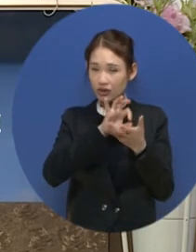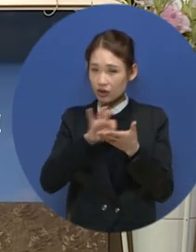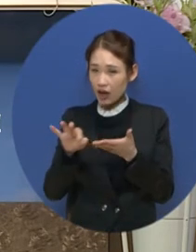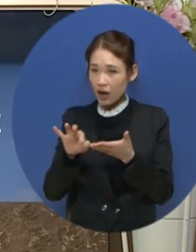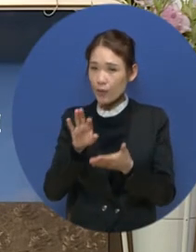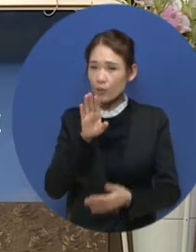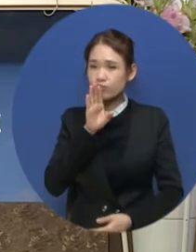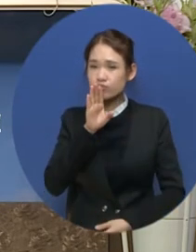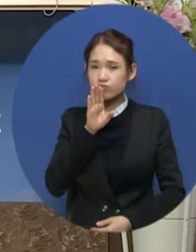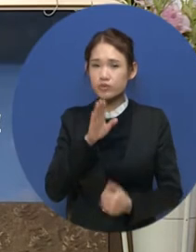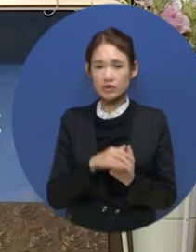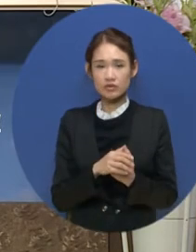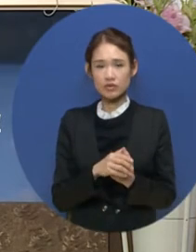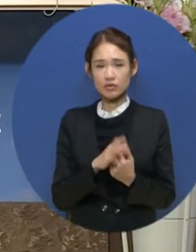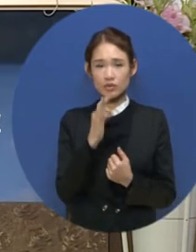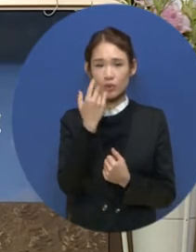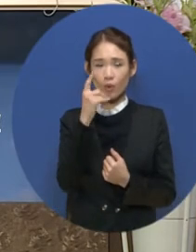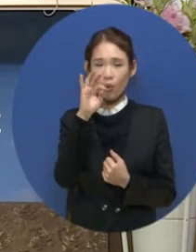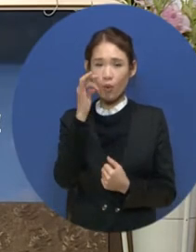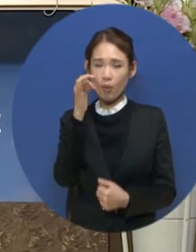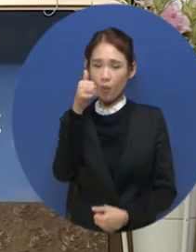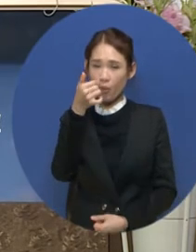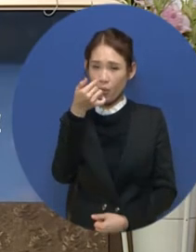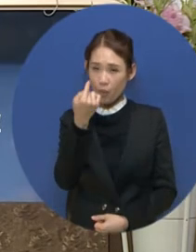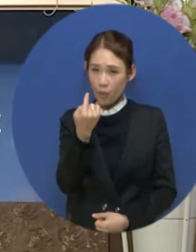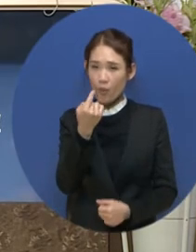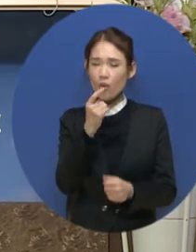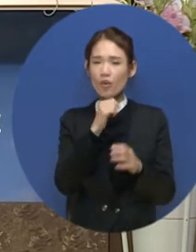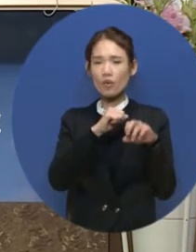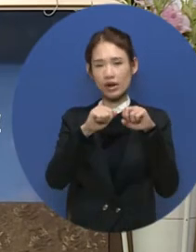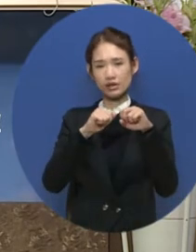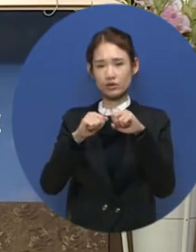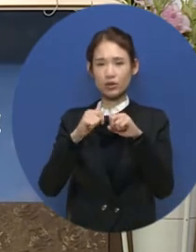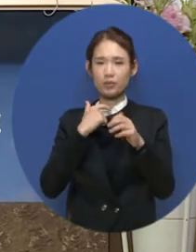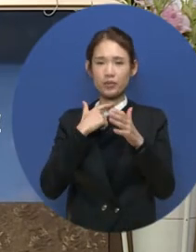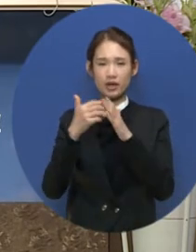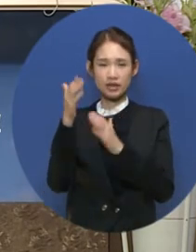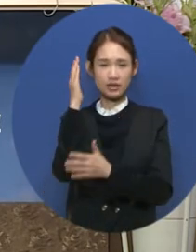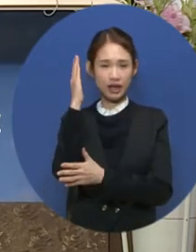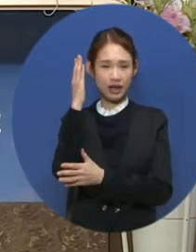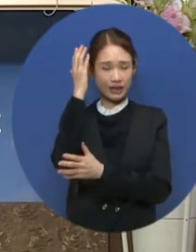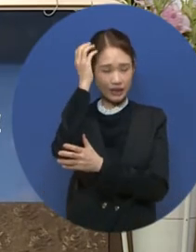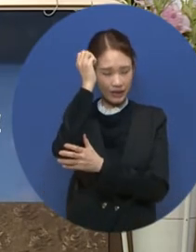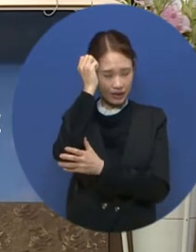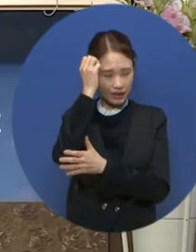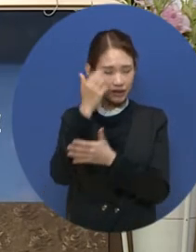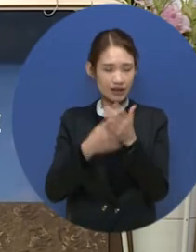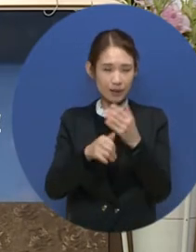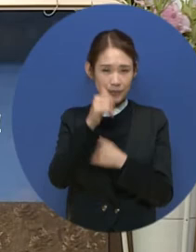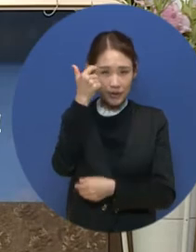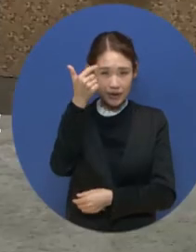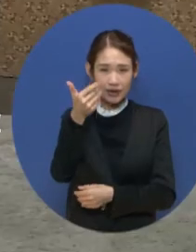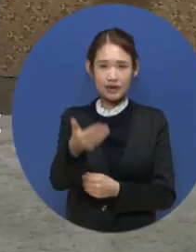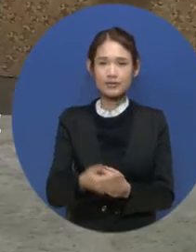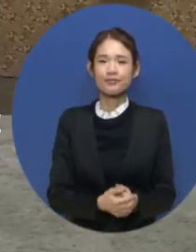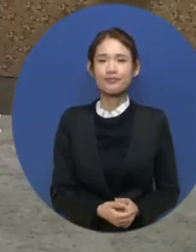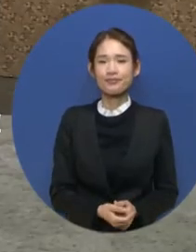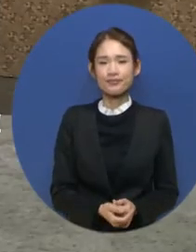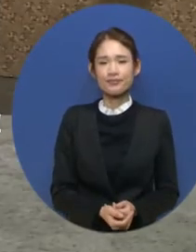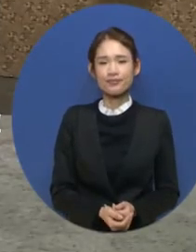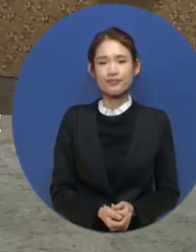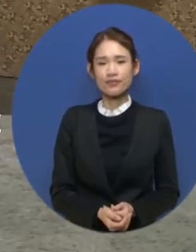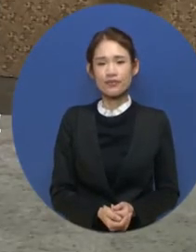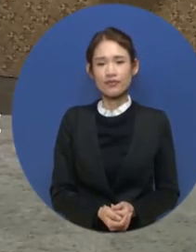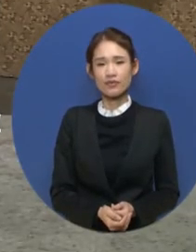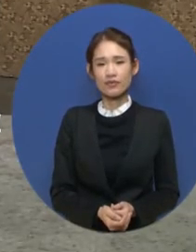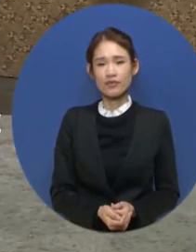활동이라고 하더라구요 는 용어 활동을 하면서 좀 겪었던 에피소드 라던지 독이 은의 일화가 있으신가요 4 이제